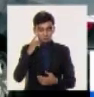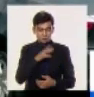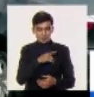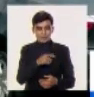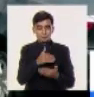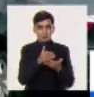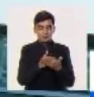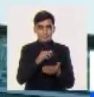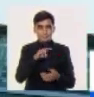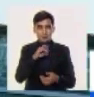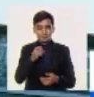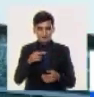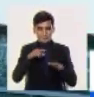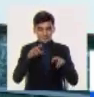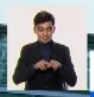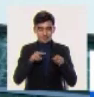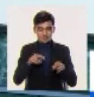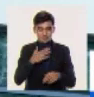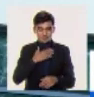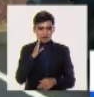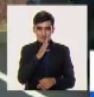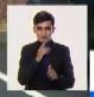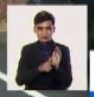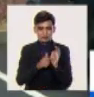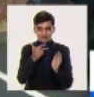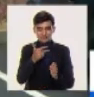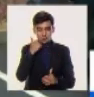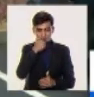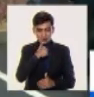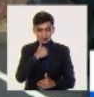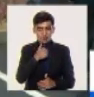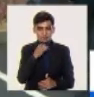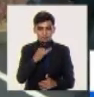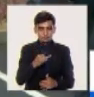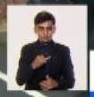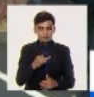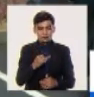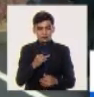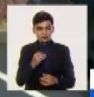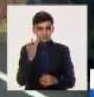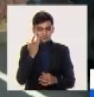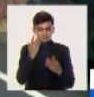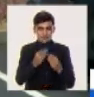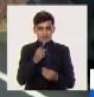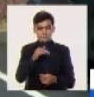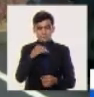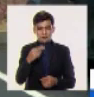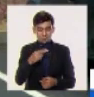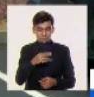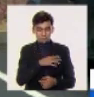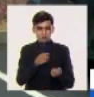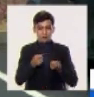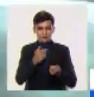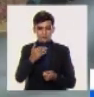базе партии проводили. Моей матери 73 года, и вот каждый день этот фонд, руководство